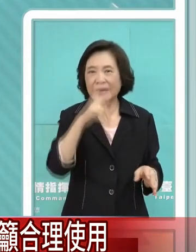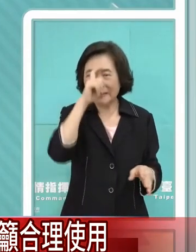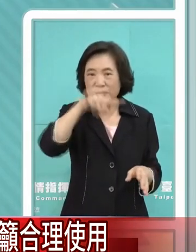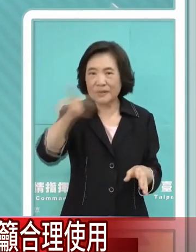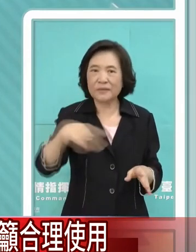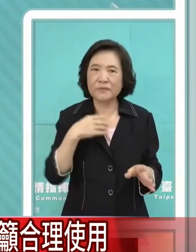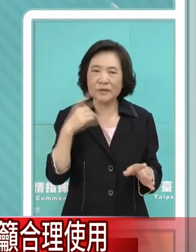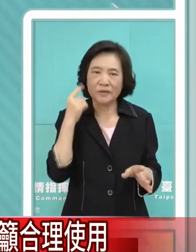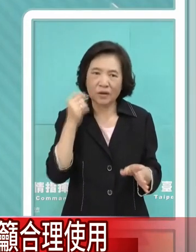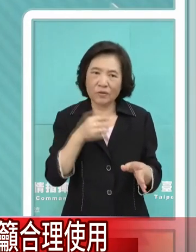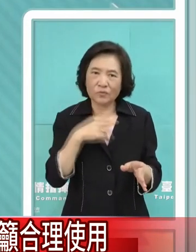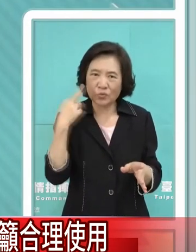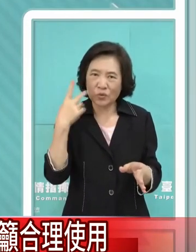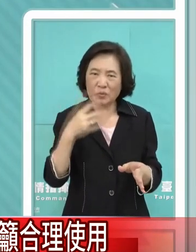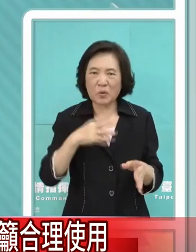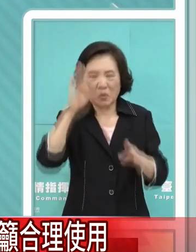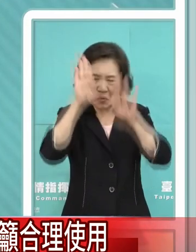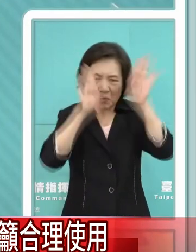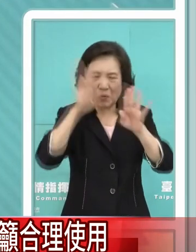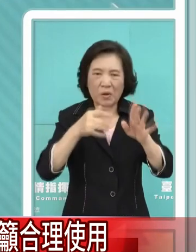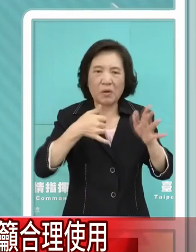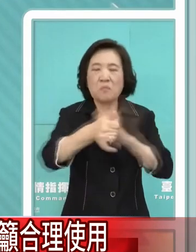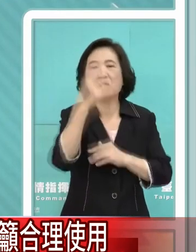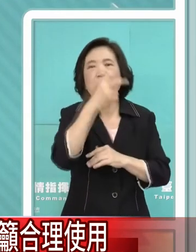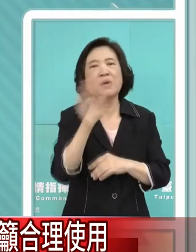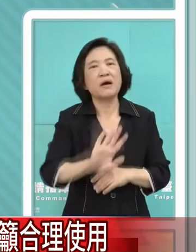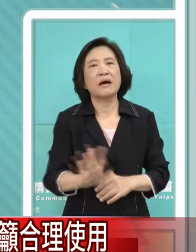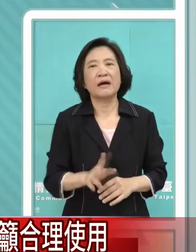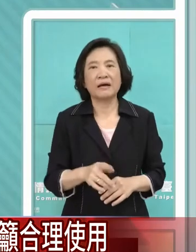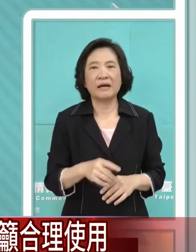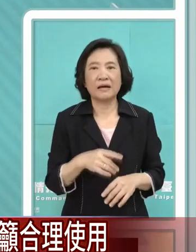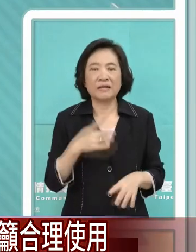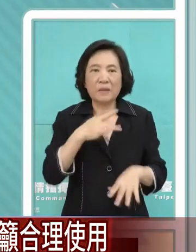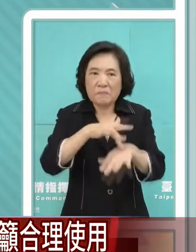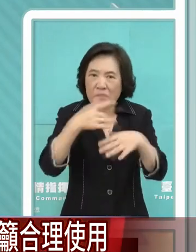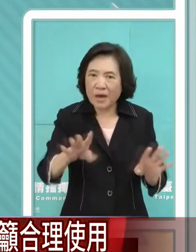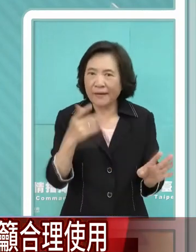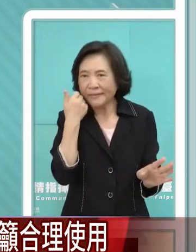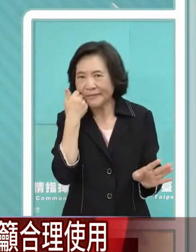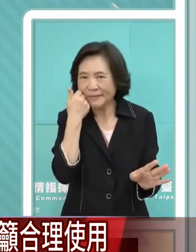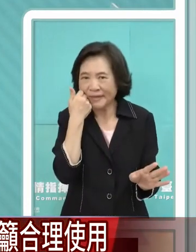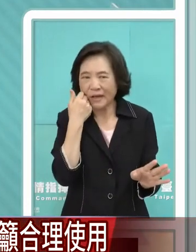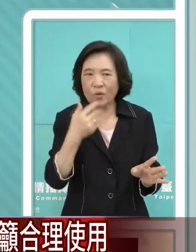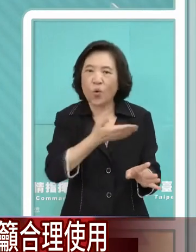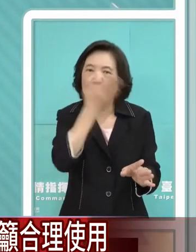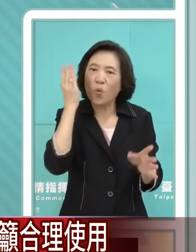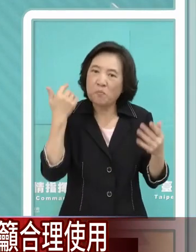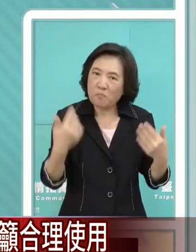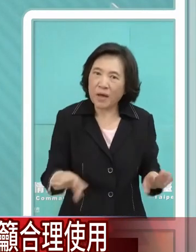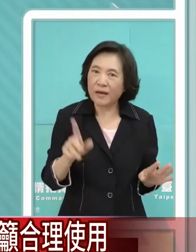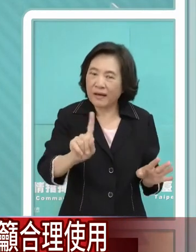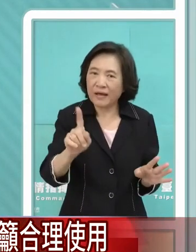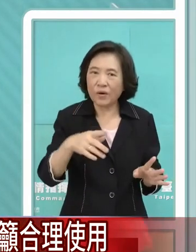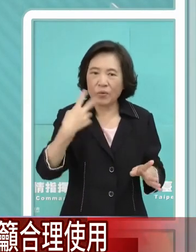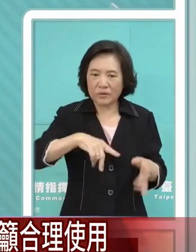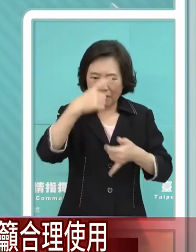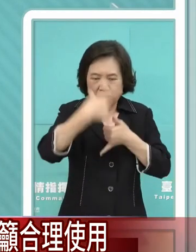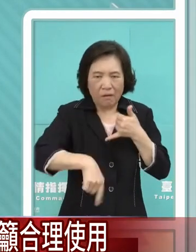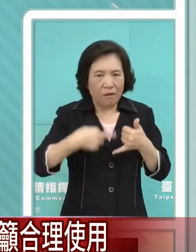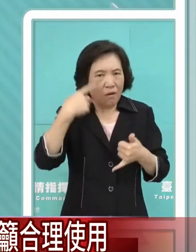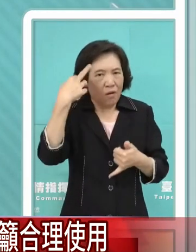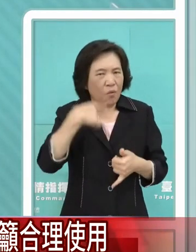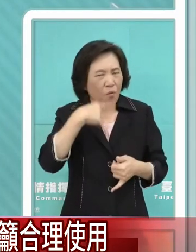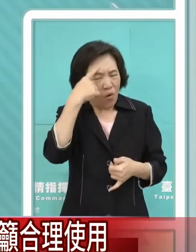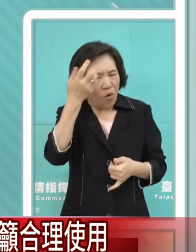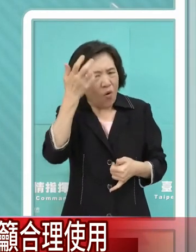你合理使用，哦，就是说你总是要有一个接触史，或是说你有旅游史，或者说你有症状，或是